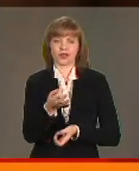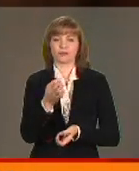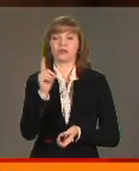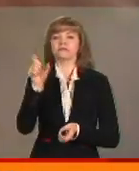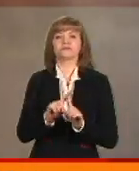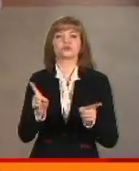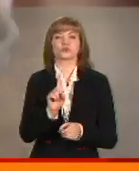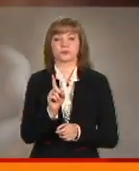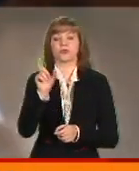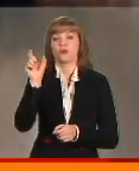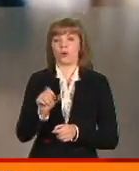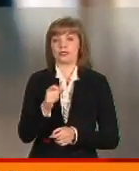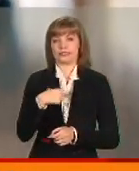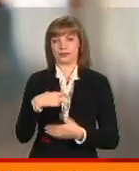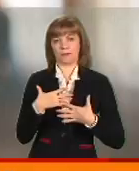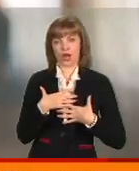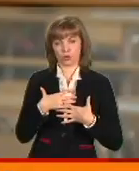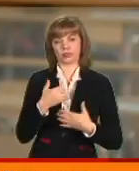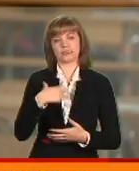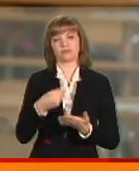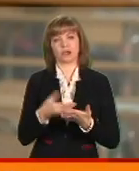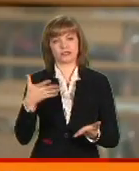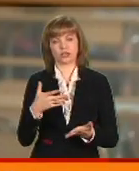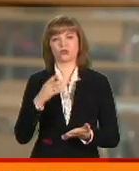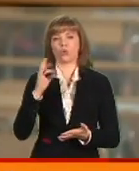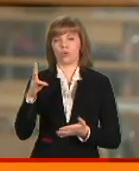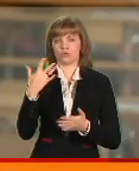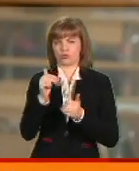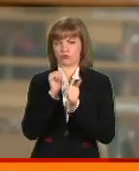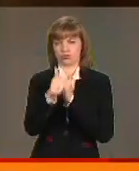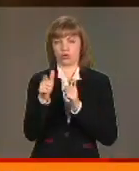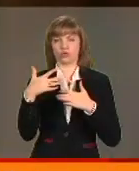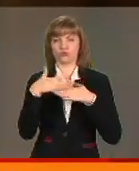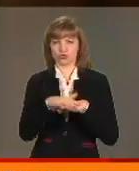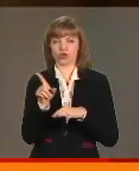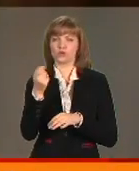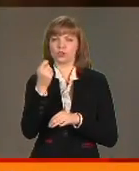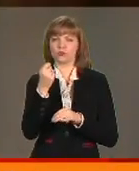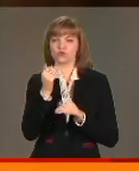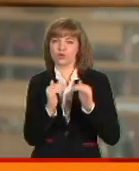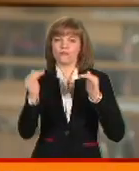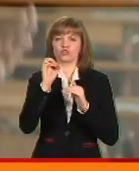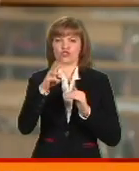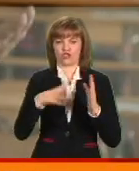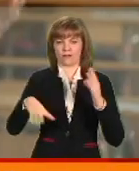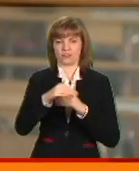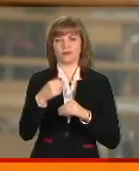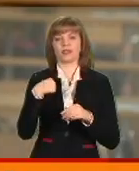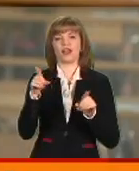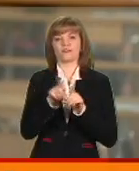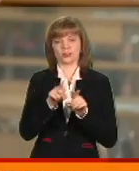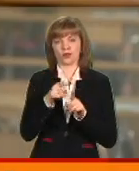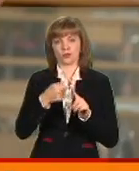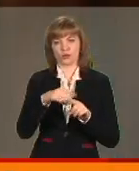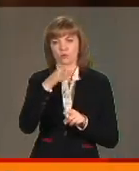його особливість? Він себе любить і себе цінить. Я ж говорю, на шаг вперед. Він вважає, що він немножко вище всіх остальних. Я його все время по